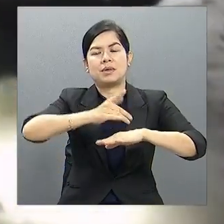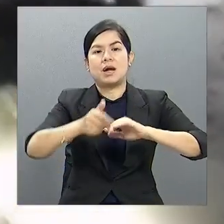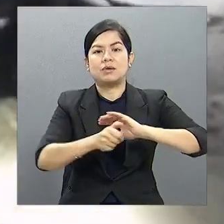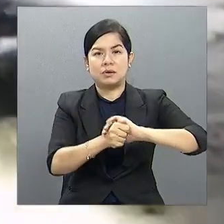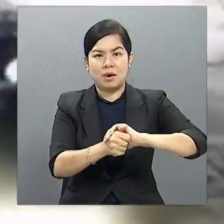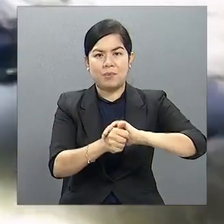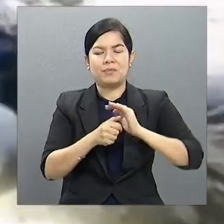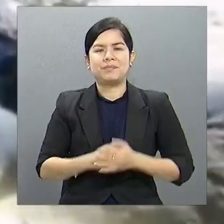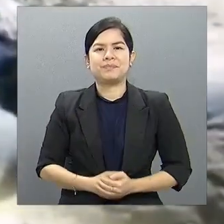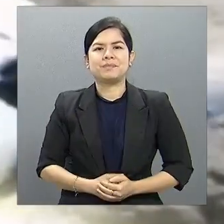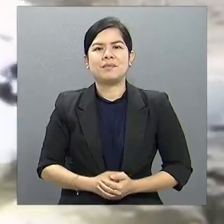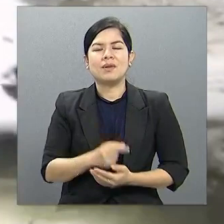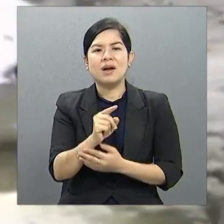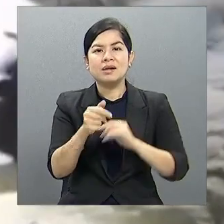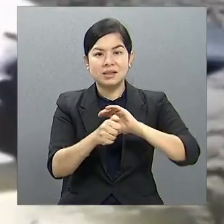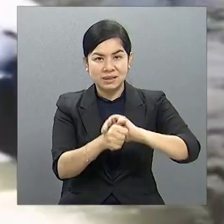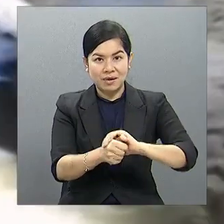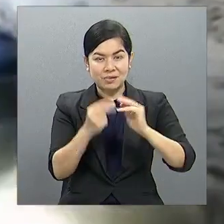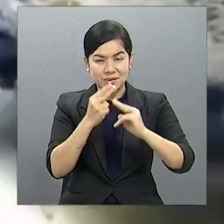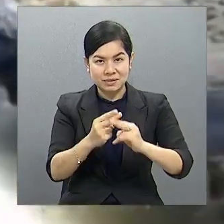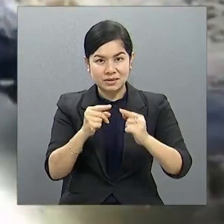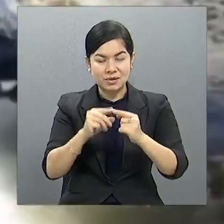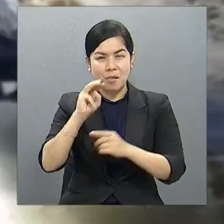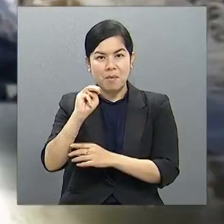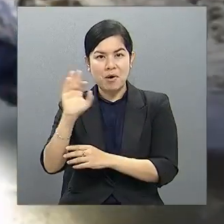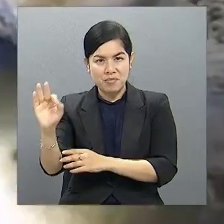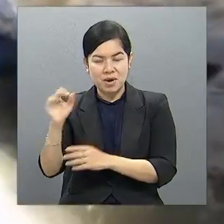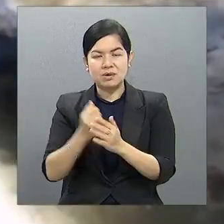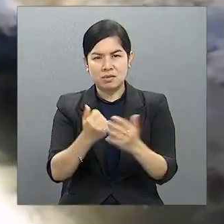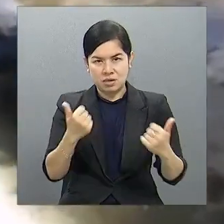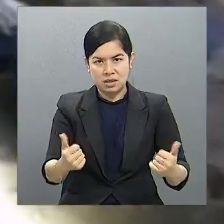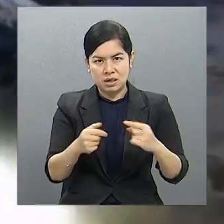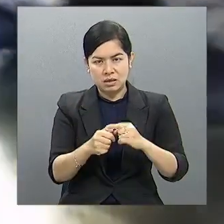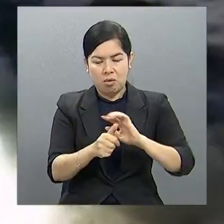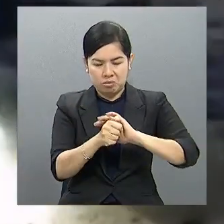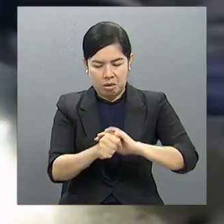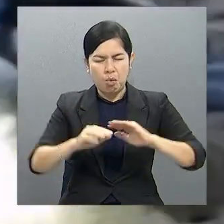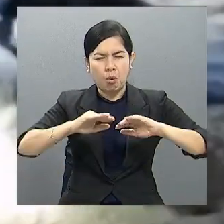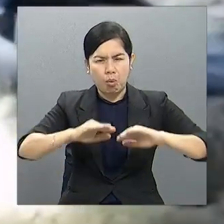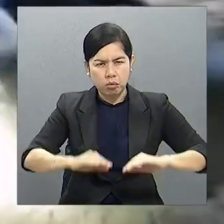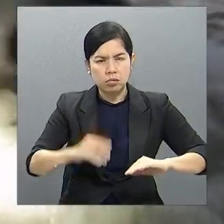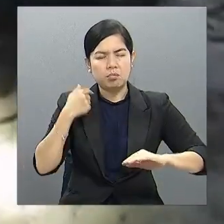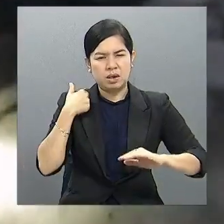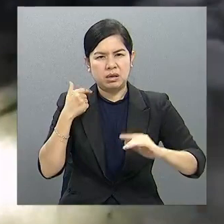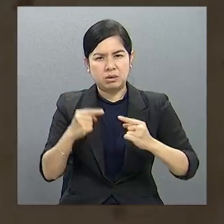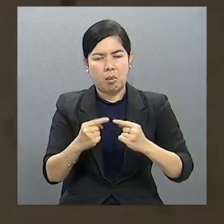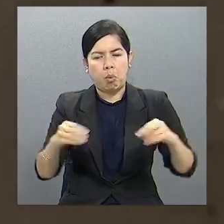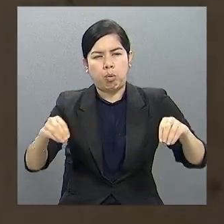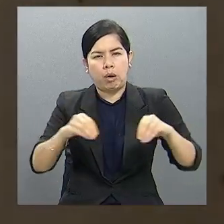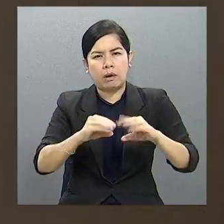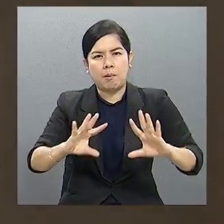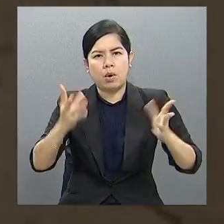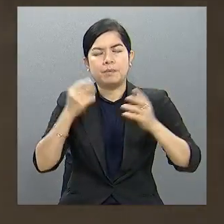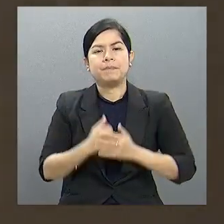คุณผู้ชมครับเต่ามะเฟืองเป็นสัตว์ชนิดหนึ่งนะครับที่จำนวนประชากรลดลงถึงขนาดใกล้สูญพันธุ์แล้วนะครับซึ่งถูกคุกคามจ